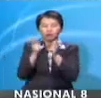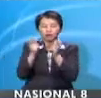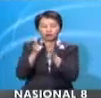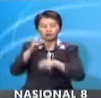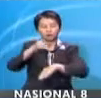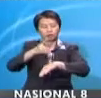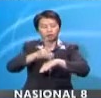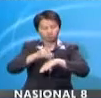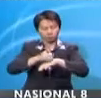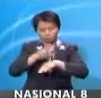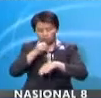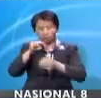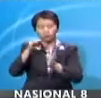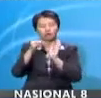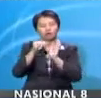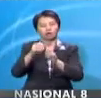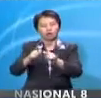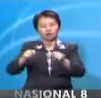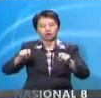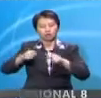dekat